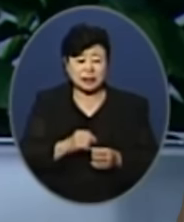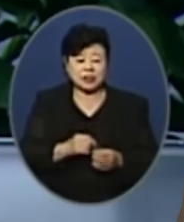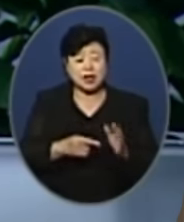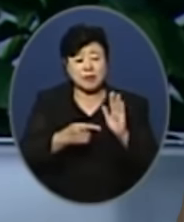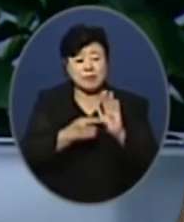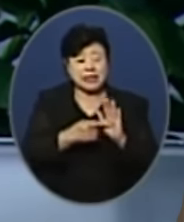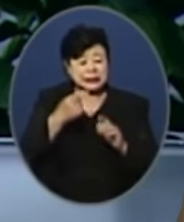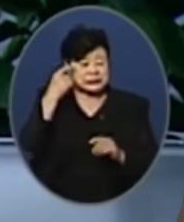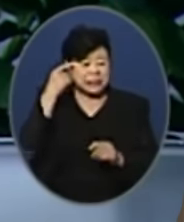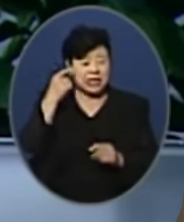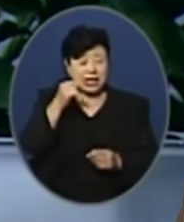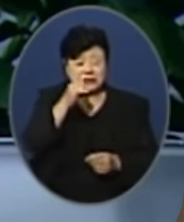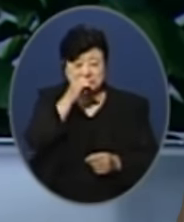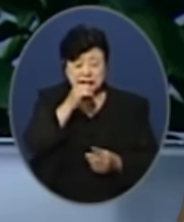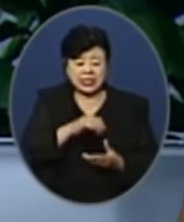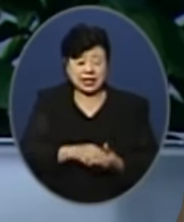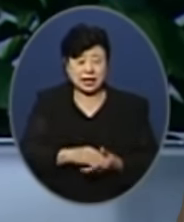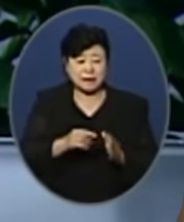부정적인